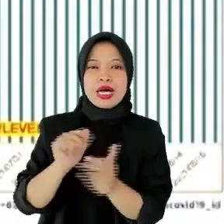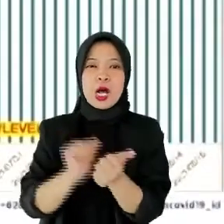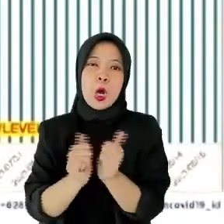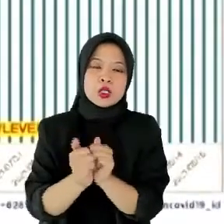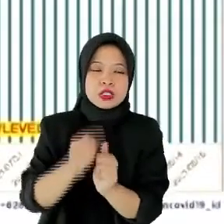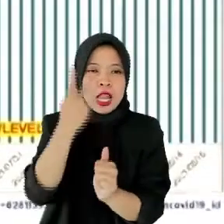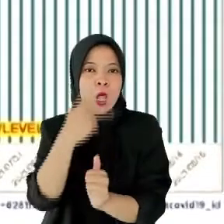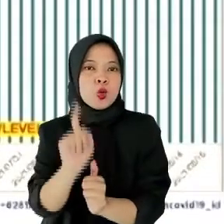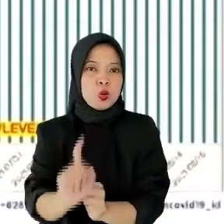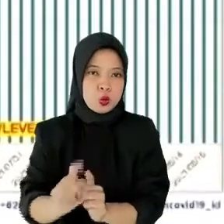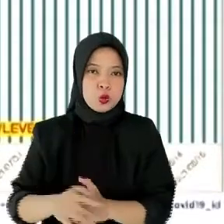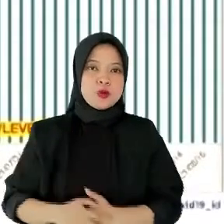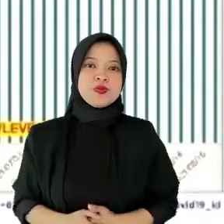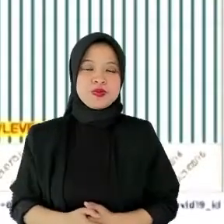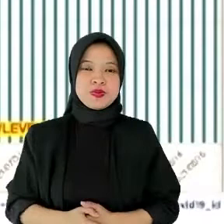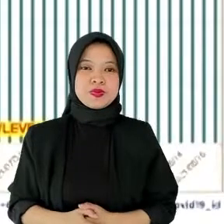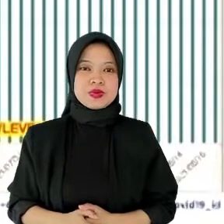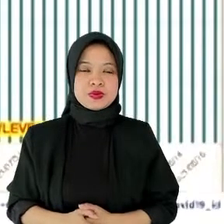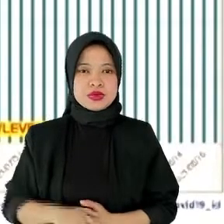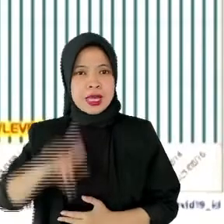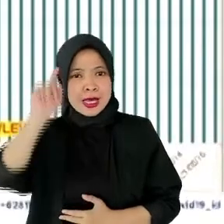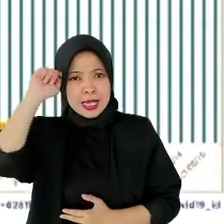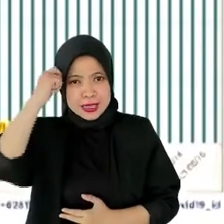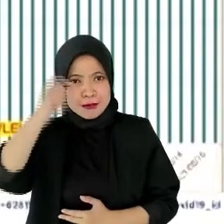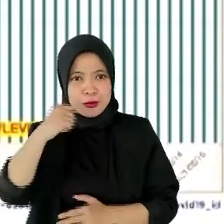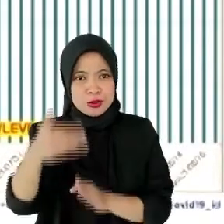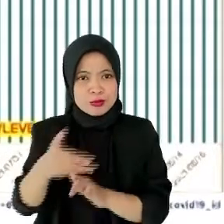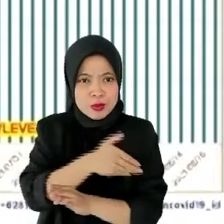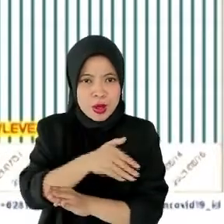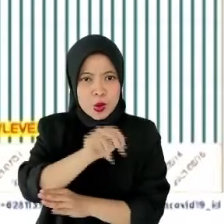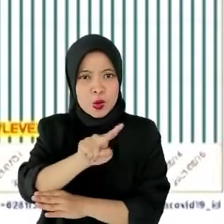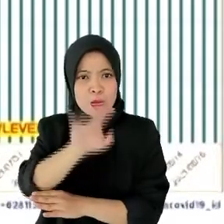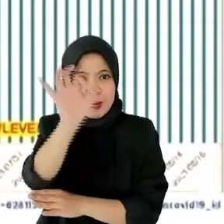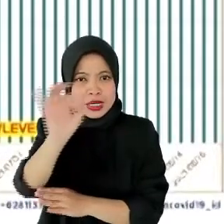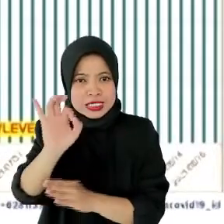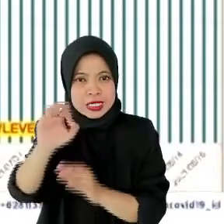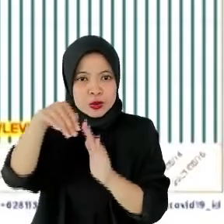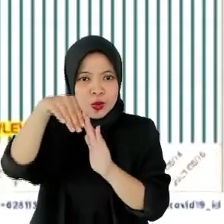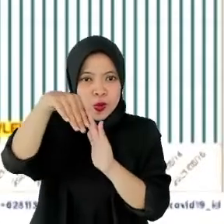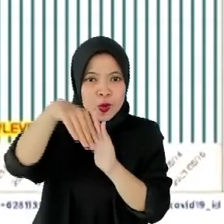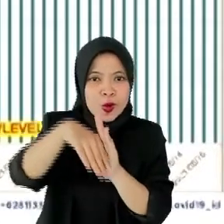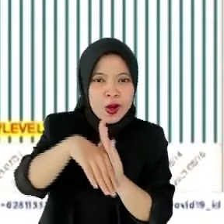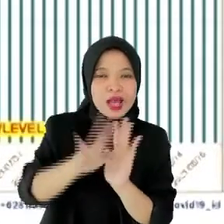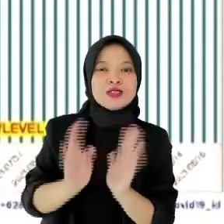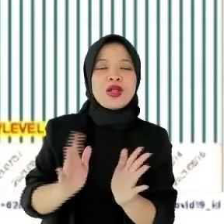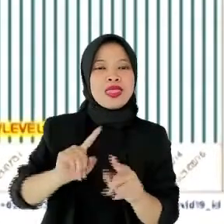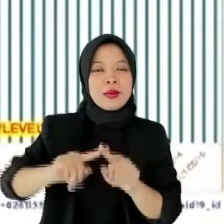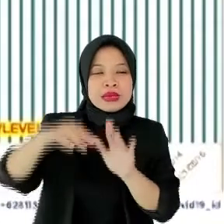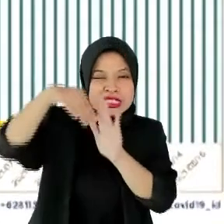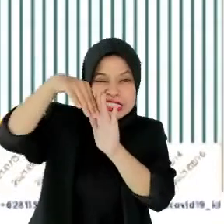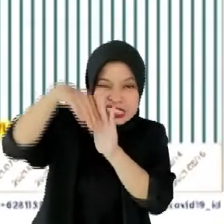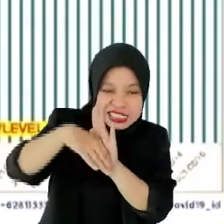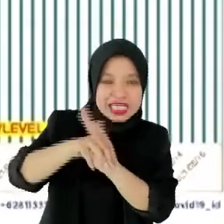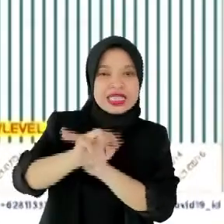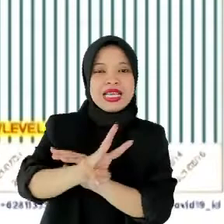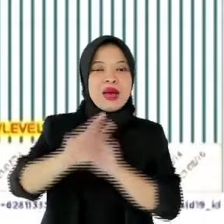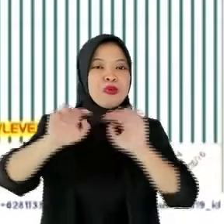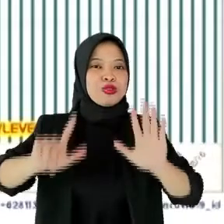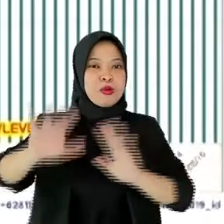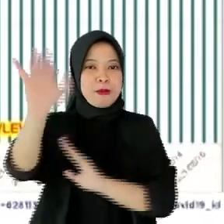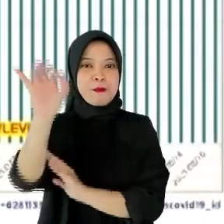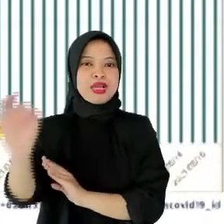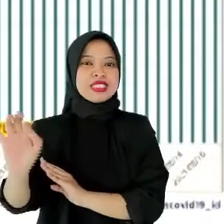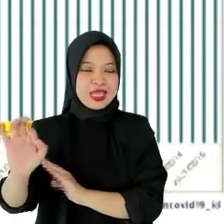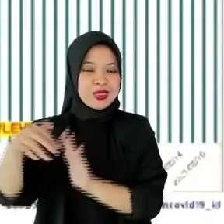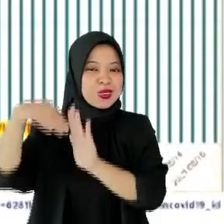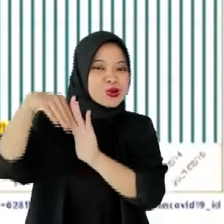dahulu. Jadi kalau kemarin kita ingat Dr. Lola pekan lalu turunnya 25% dari puncak, kalau saat ini turunnya sudah lebih 37%